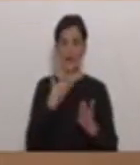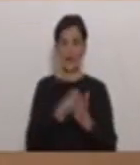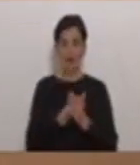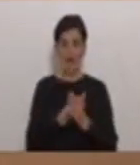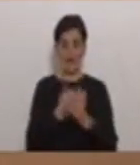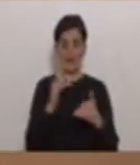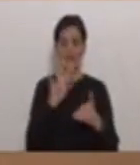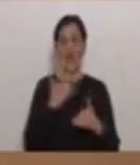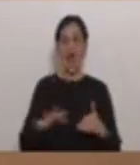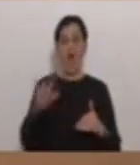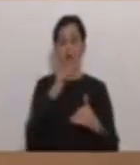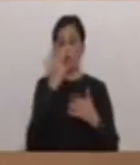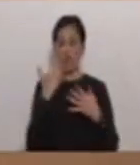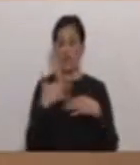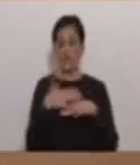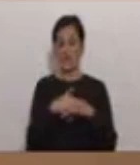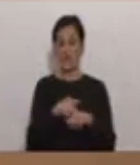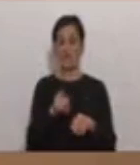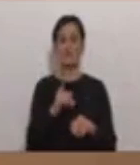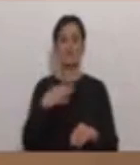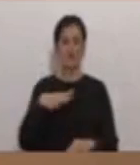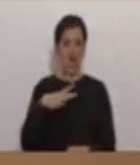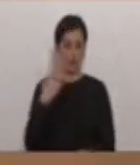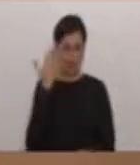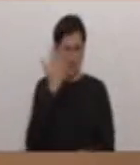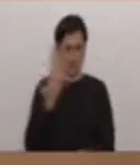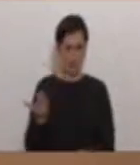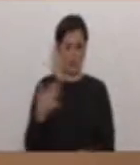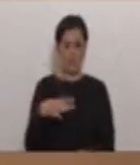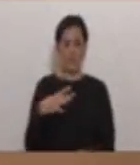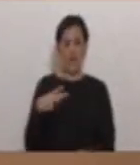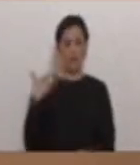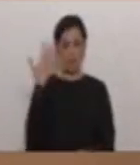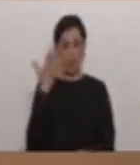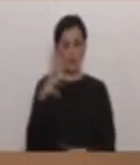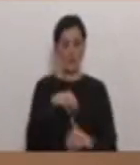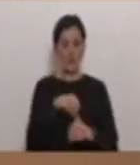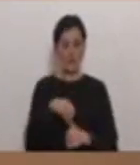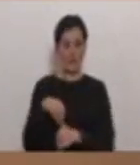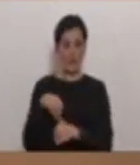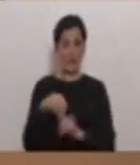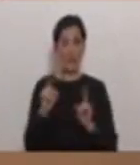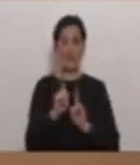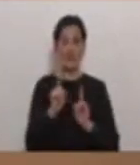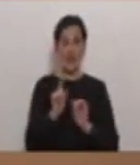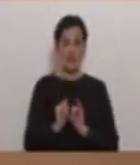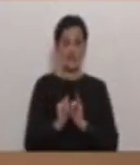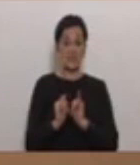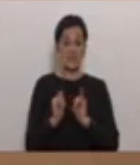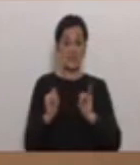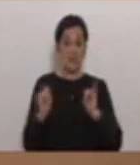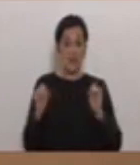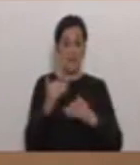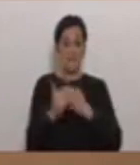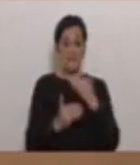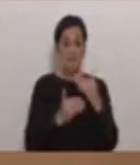ევროპული ინტეგრაციის გზაზე, არის ქართული ოცნება და ქართული ოცნების ლიდერები. Და რაც უფრო იზრდება ეს პერსპექტივა, უფრო